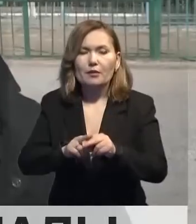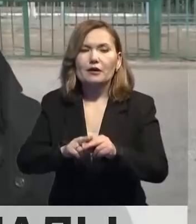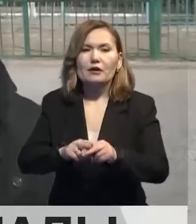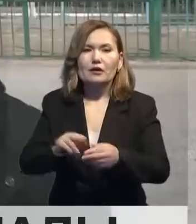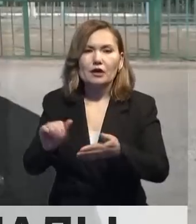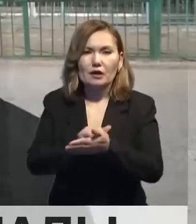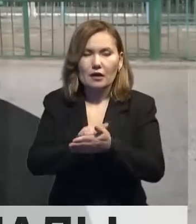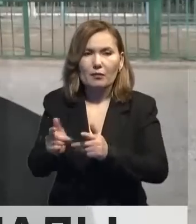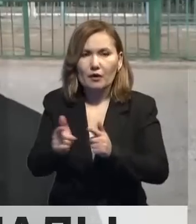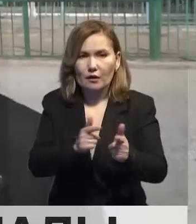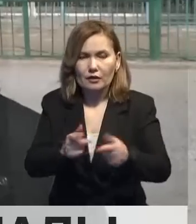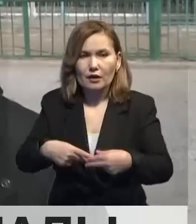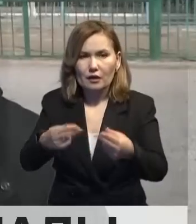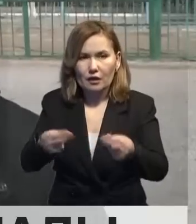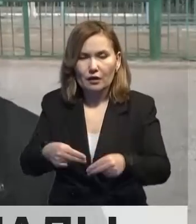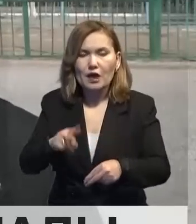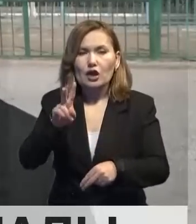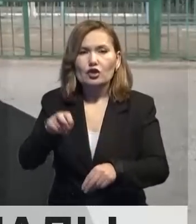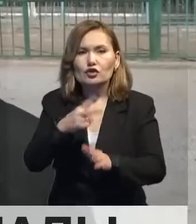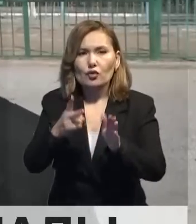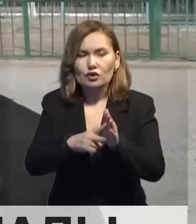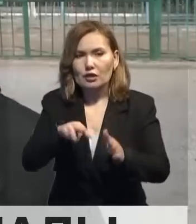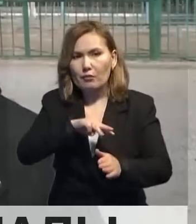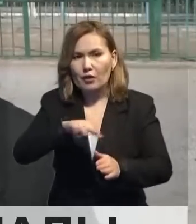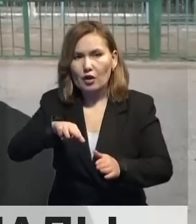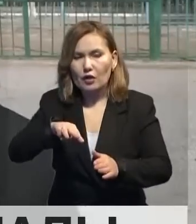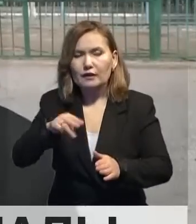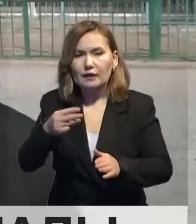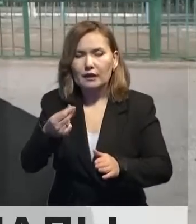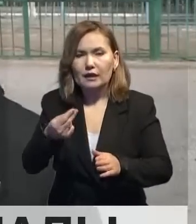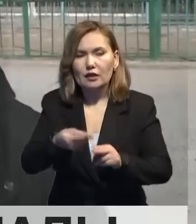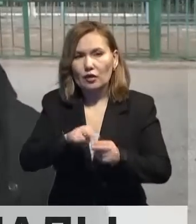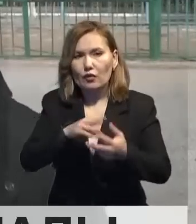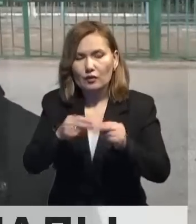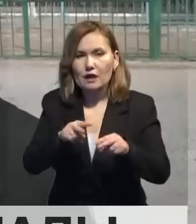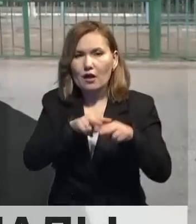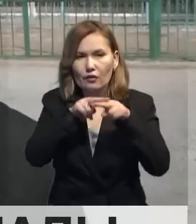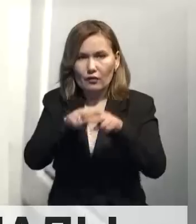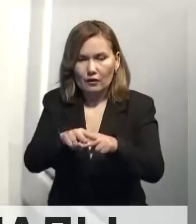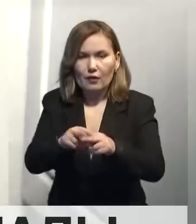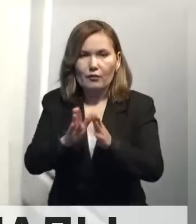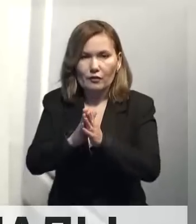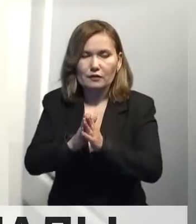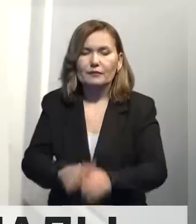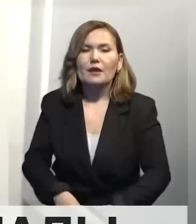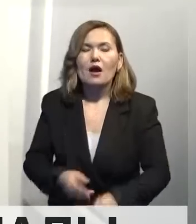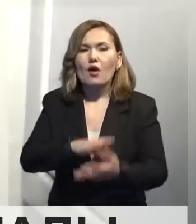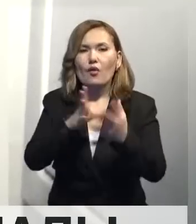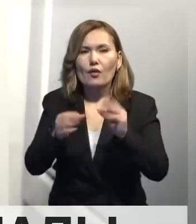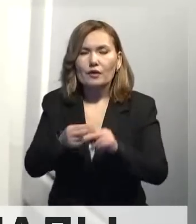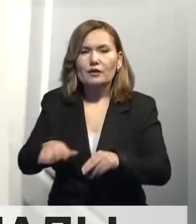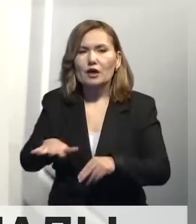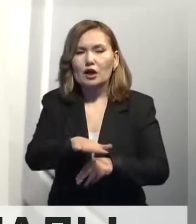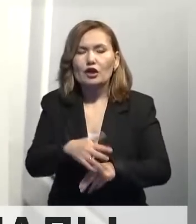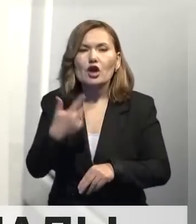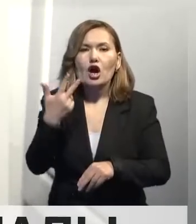бірге осы 217 миллион теңгеге тиісті министрлікке жаңағы бюджеттік өтінім жолданып отыр. Аудан бойынша биыл 3